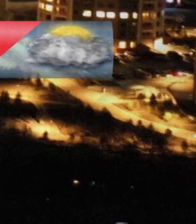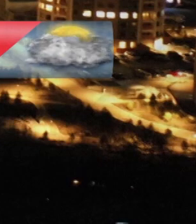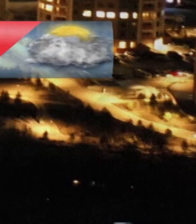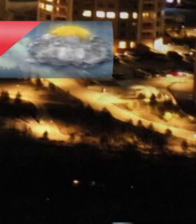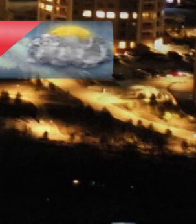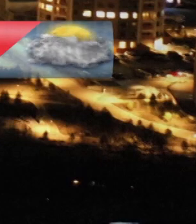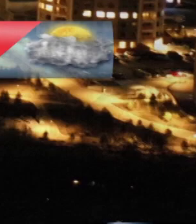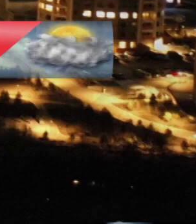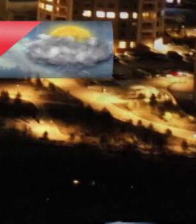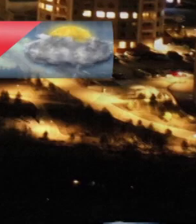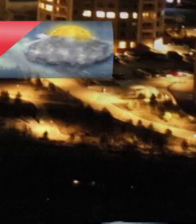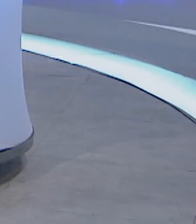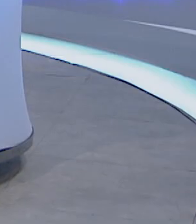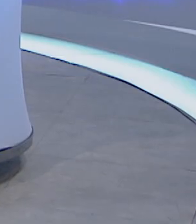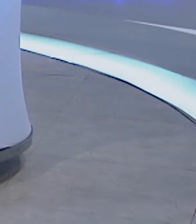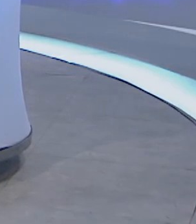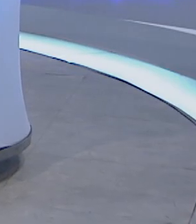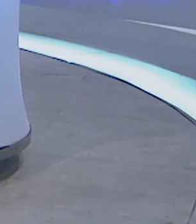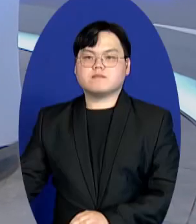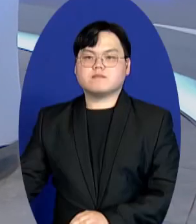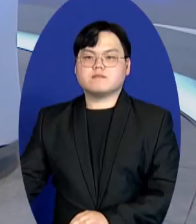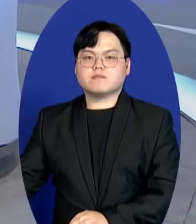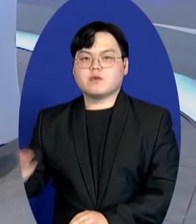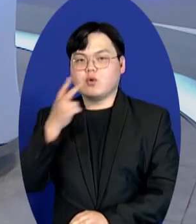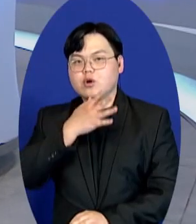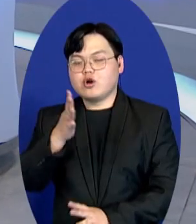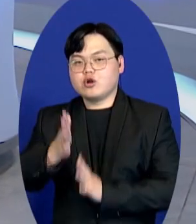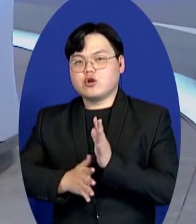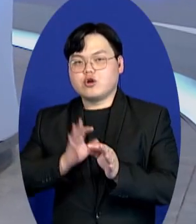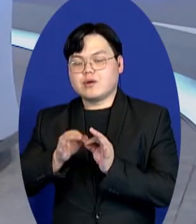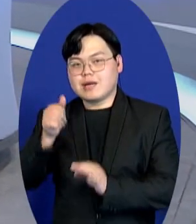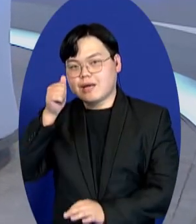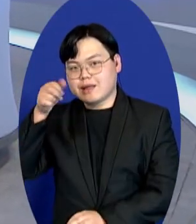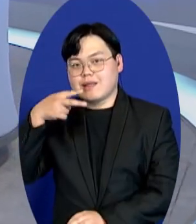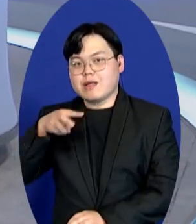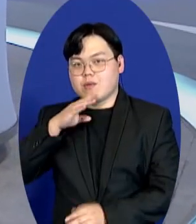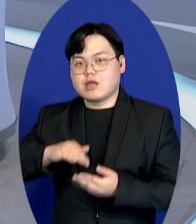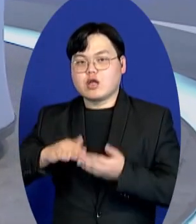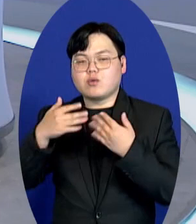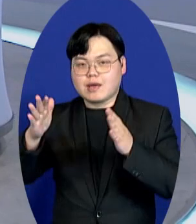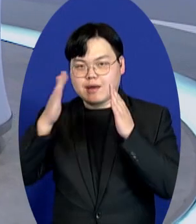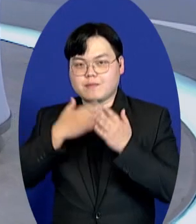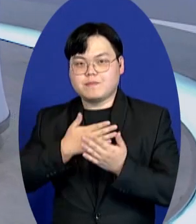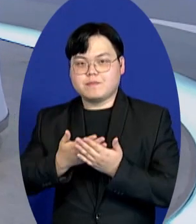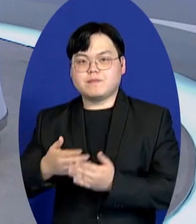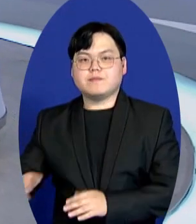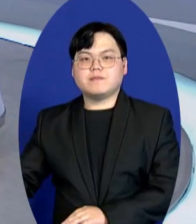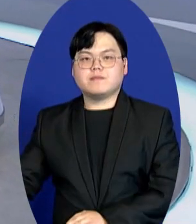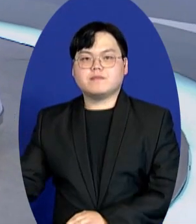агарын мэдээллийг танилцууллаа. Монголын мэдээ сөвөг цагийн үр хөтөлбөрийнхөө 5 гаригийн дугаарыг танилцууллаа.